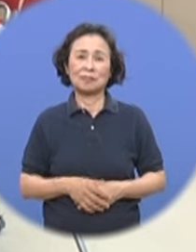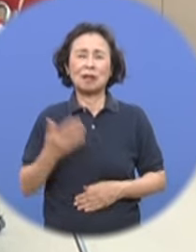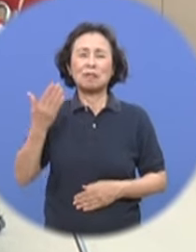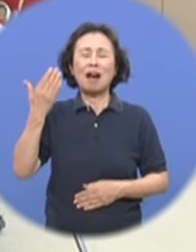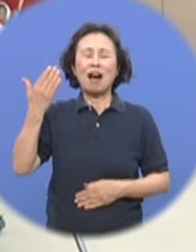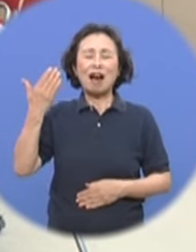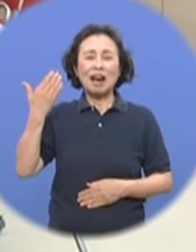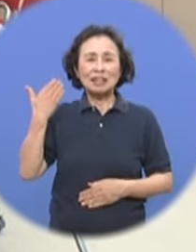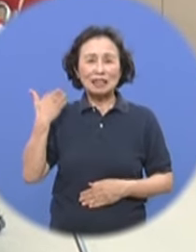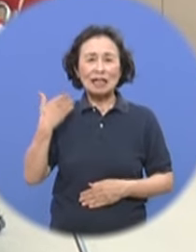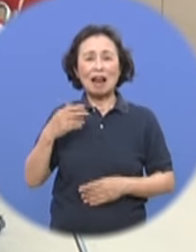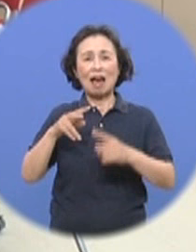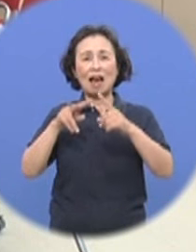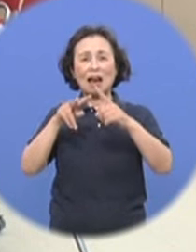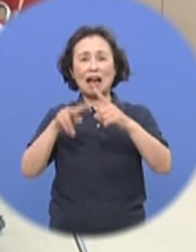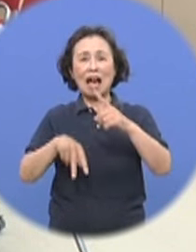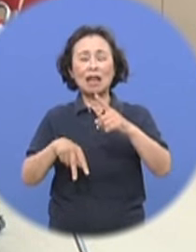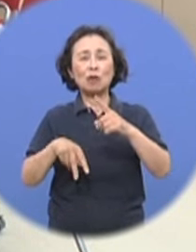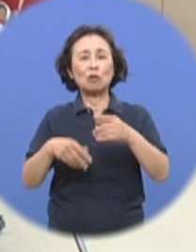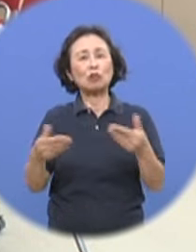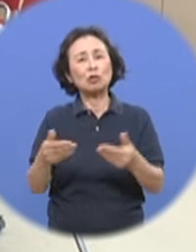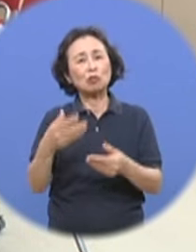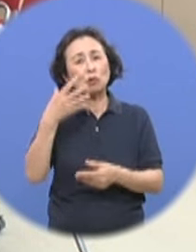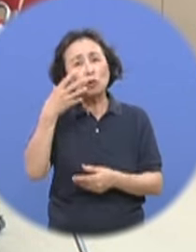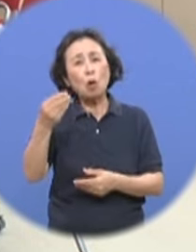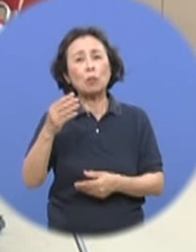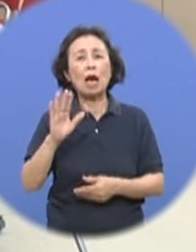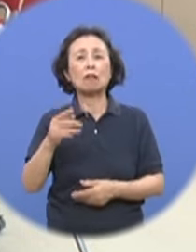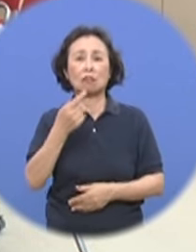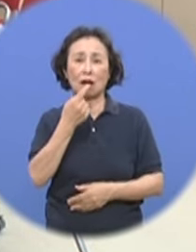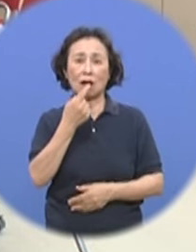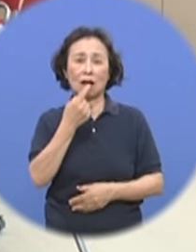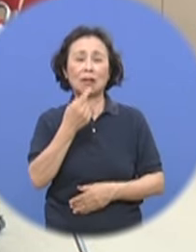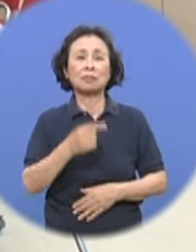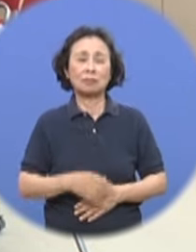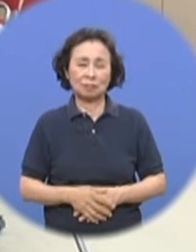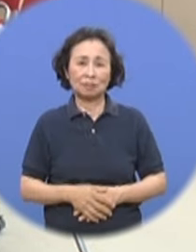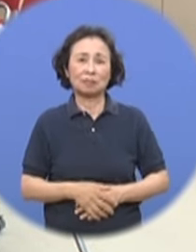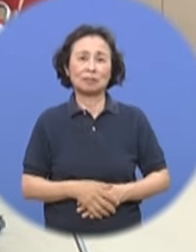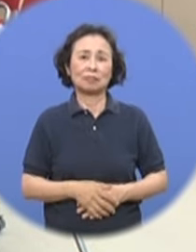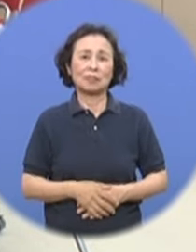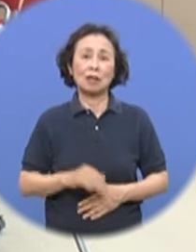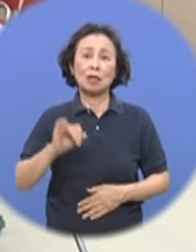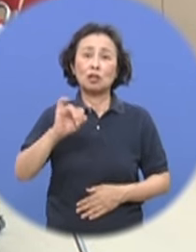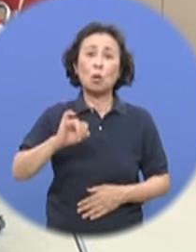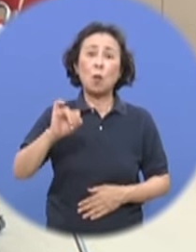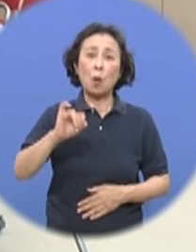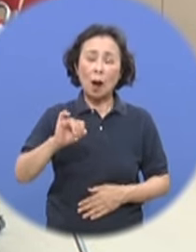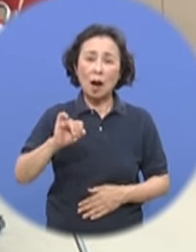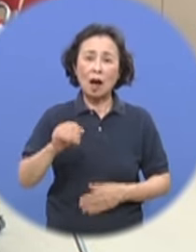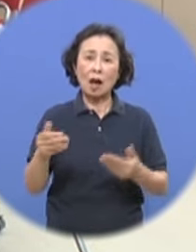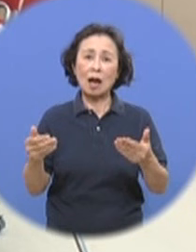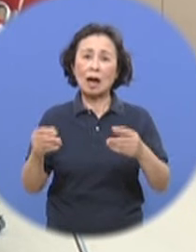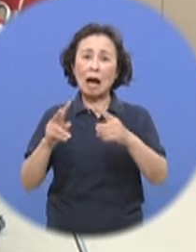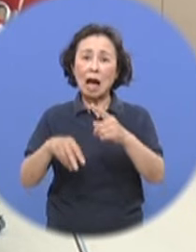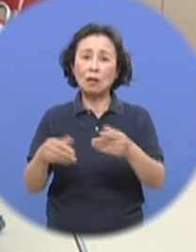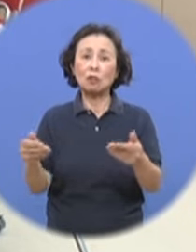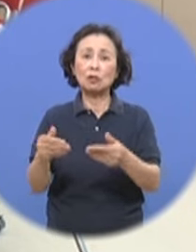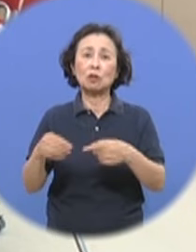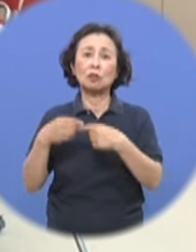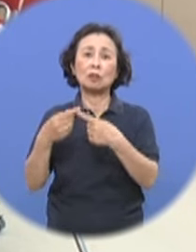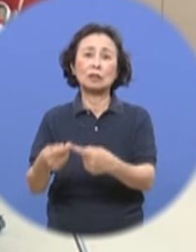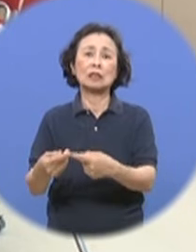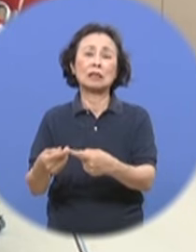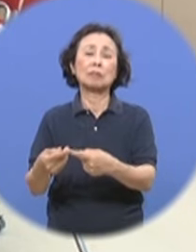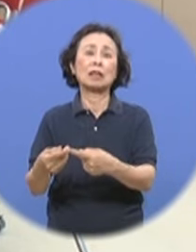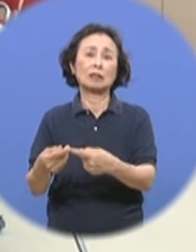昔から介護の仕事には興味があって、それで祖母が介護の施設で働いていたので